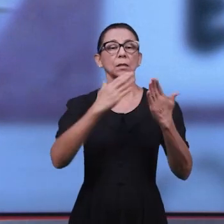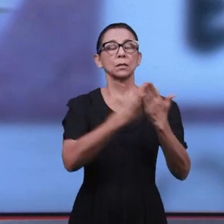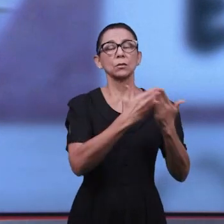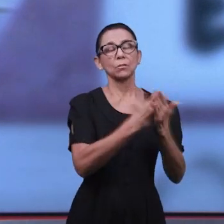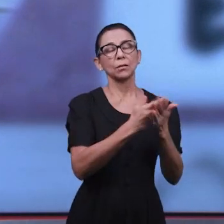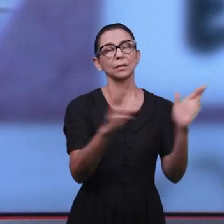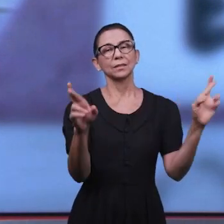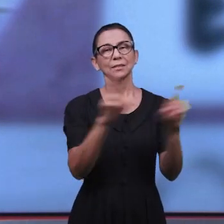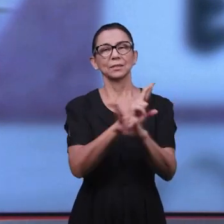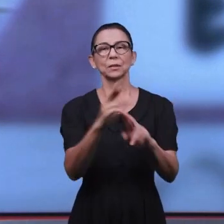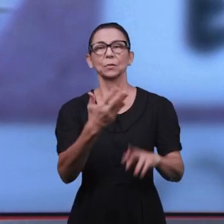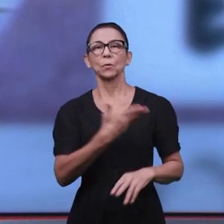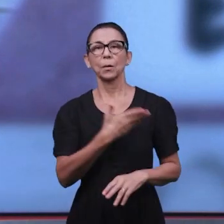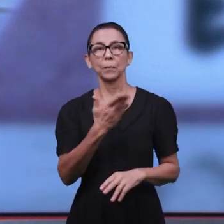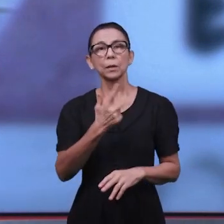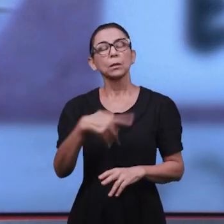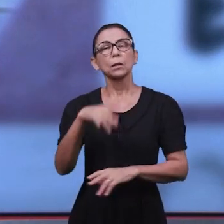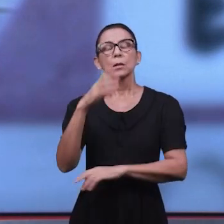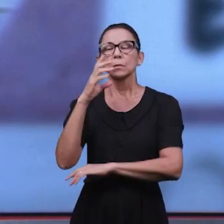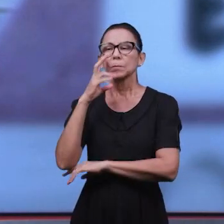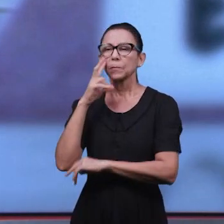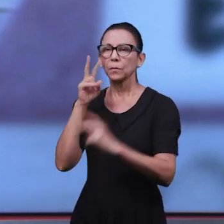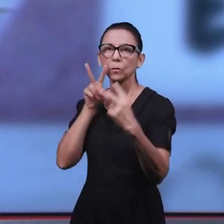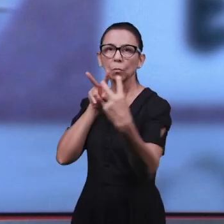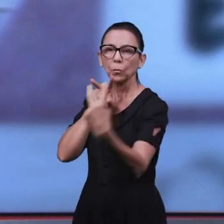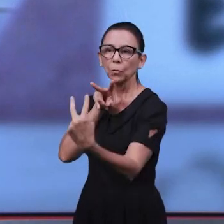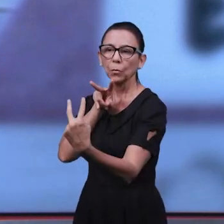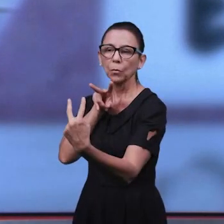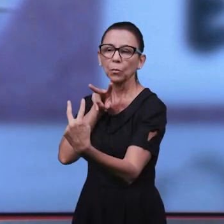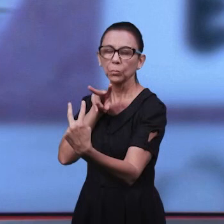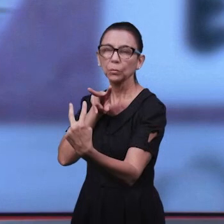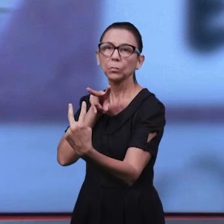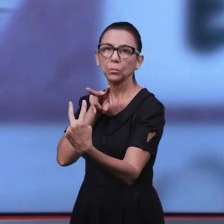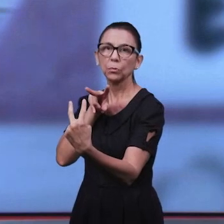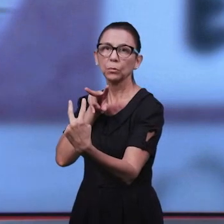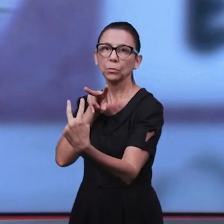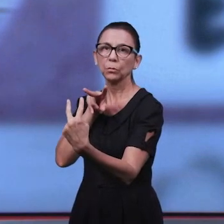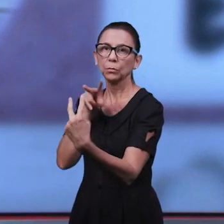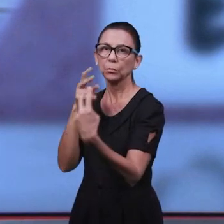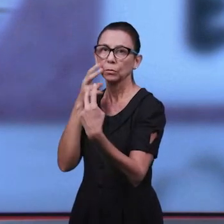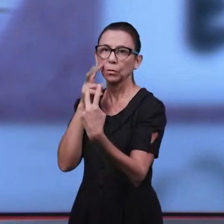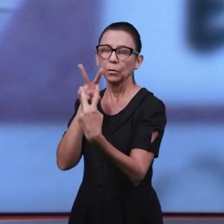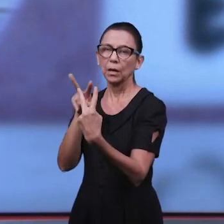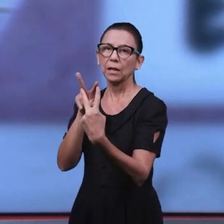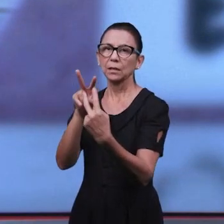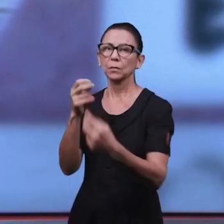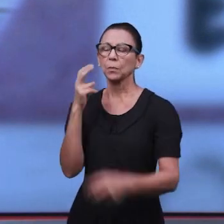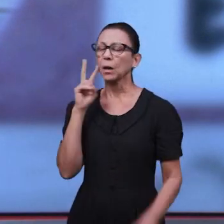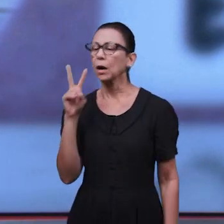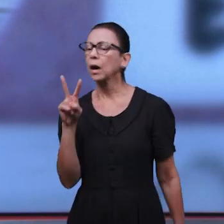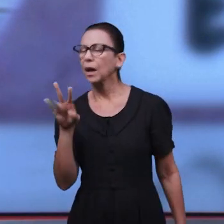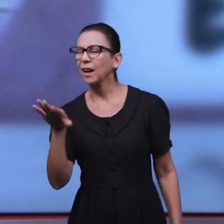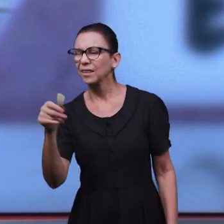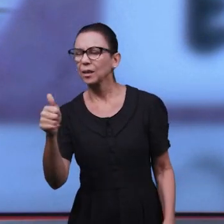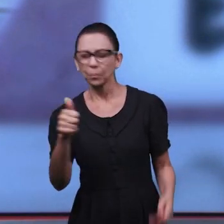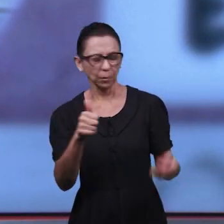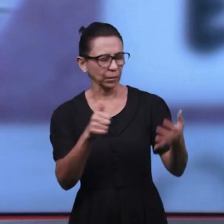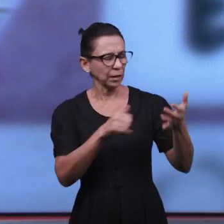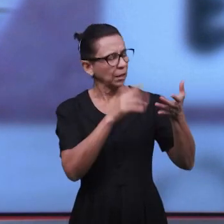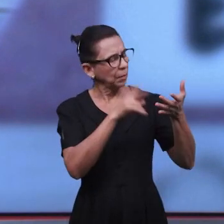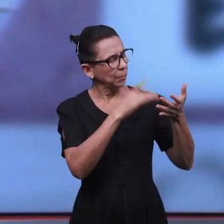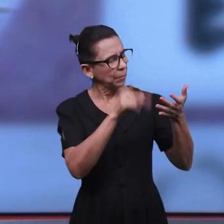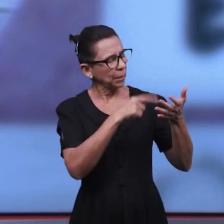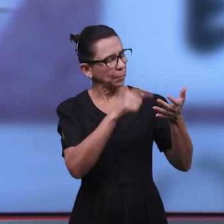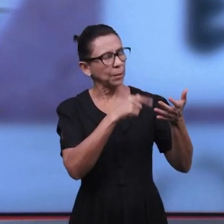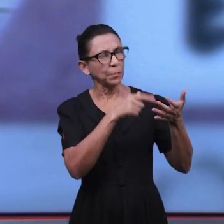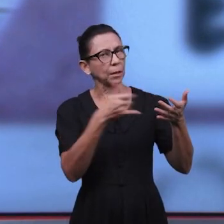avec leurs amis, écouter attentivement en regardant leurs yeux. C'est pas un